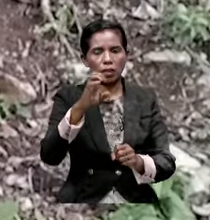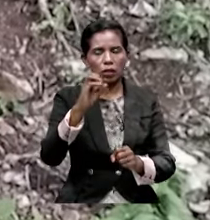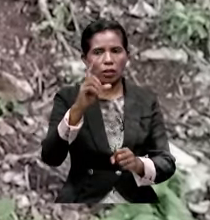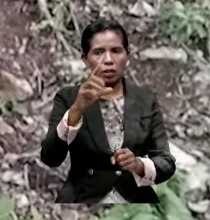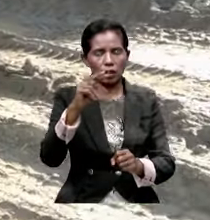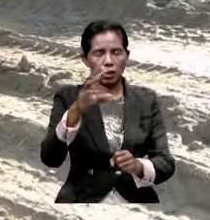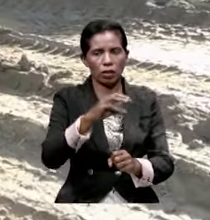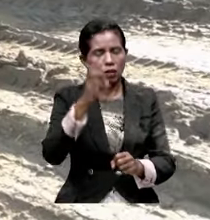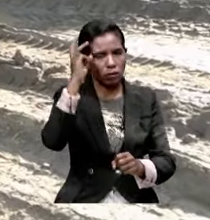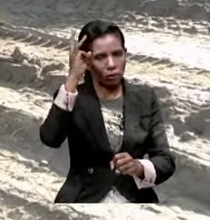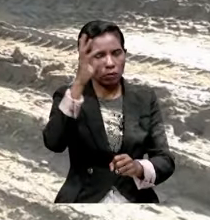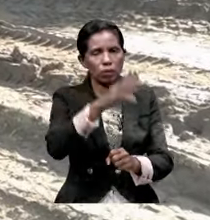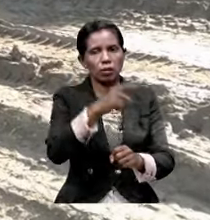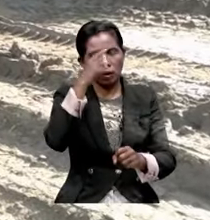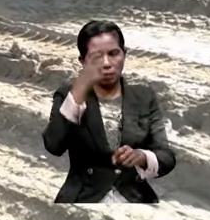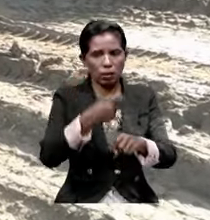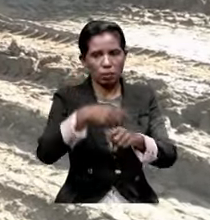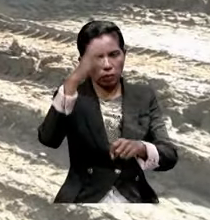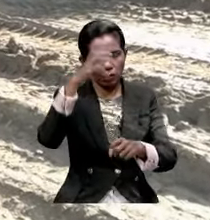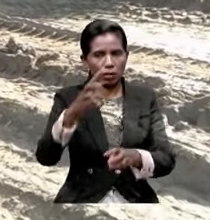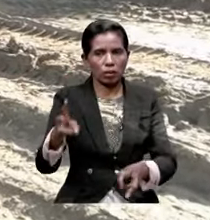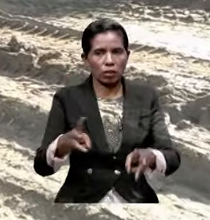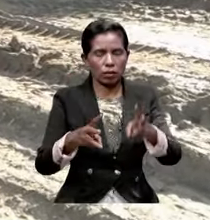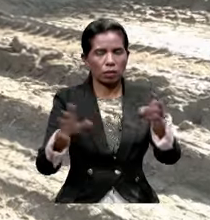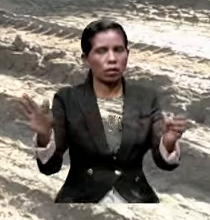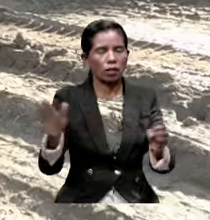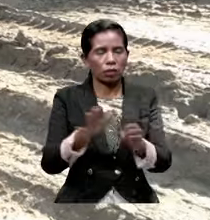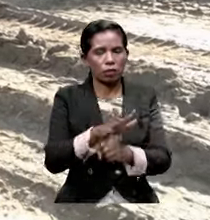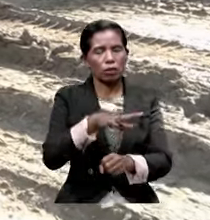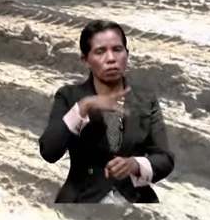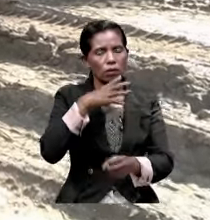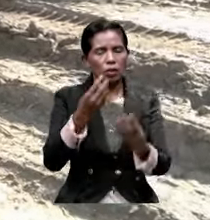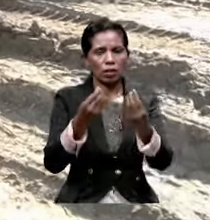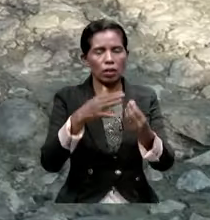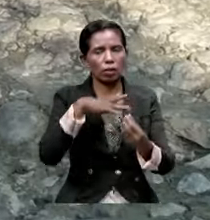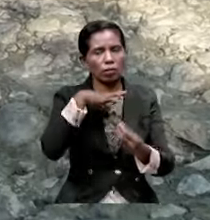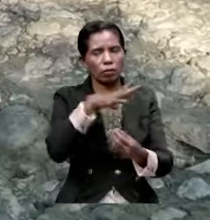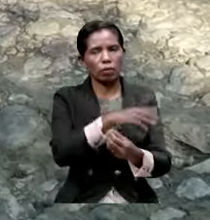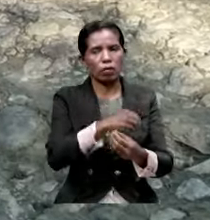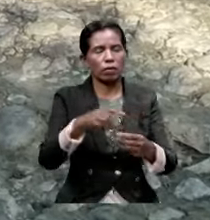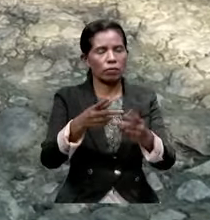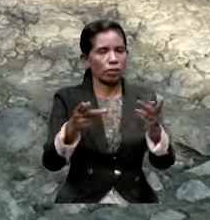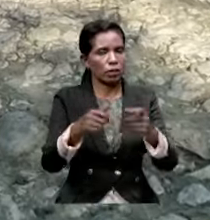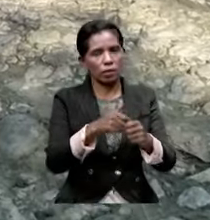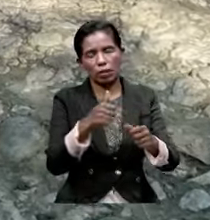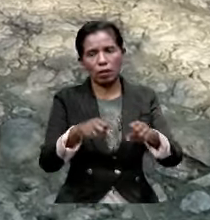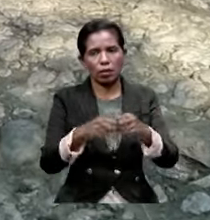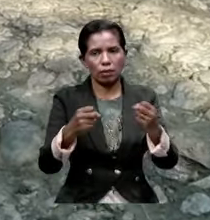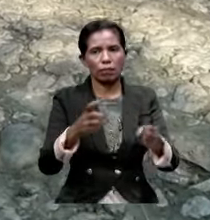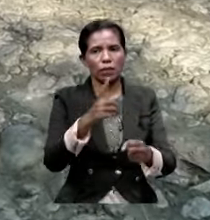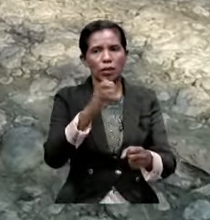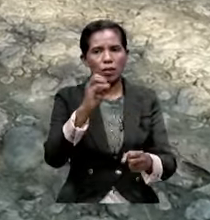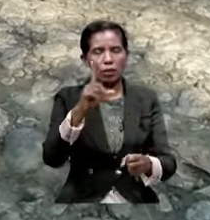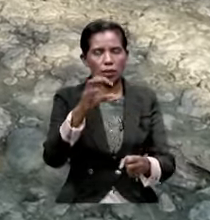preocupa, tamba tempo udan, kondisi estrada publiku nena konu hotahu no iafatimbalu okotu. Tambane diolindo husu ba